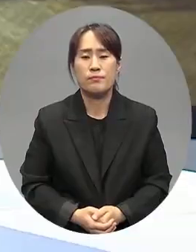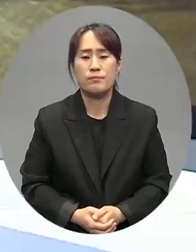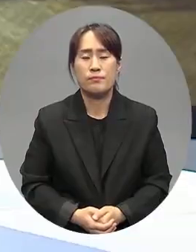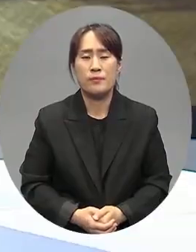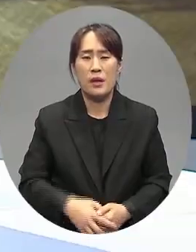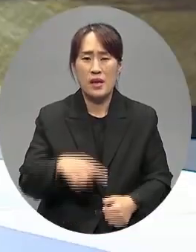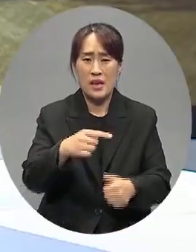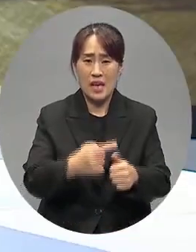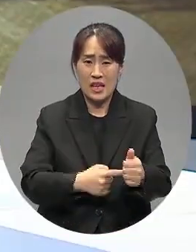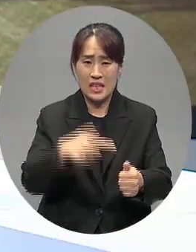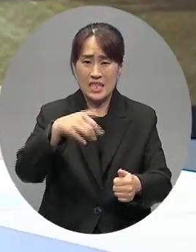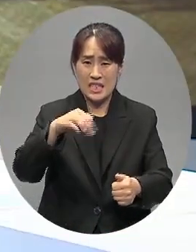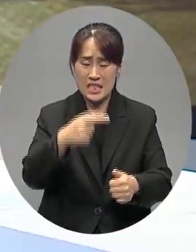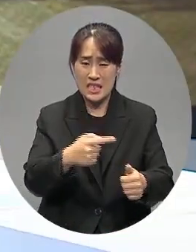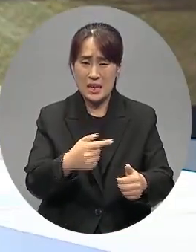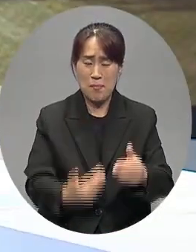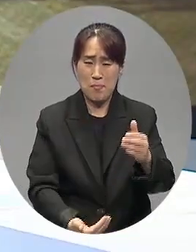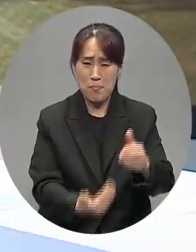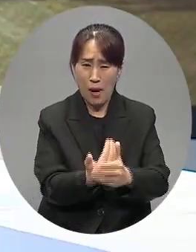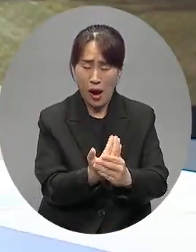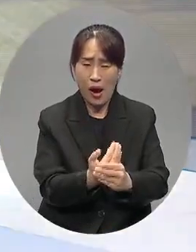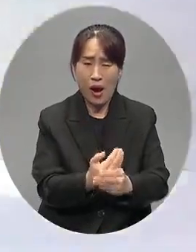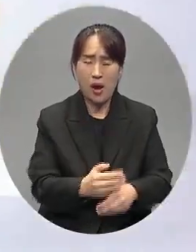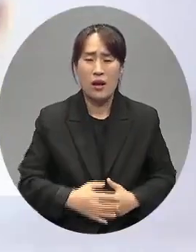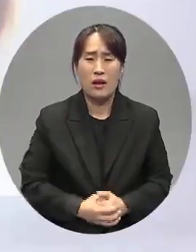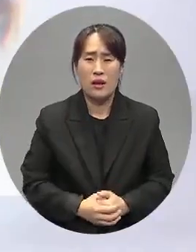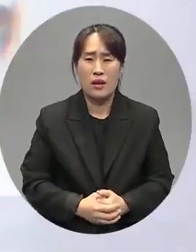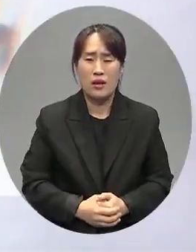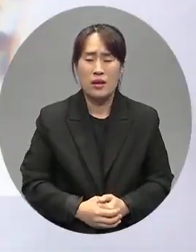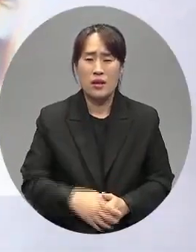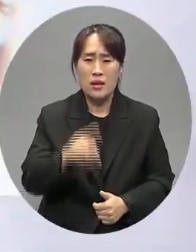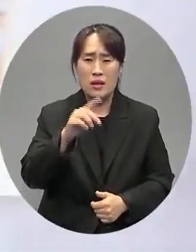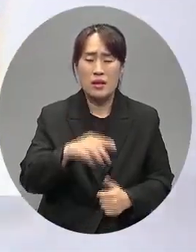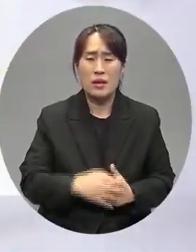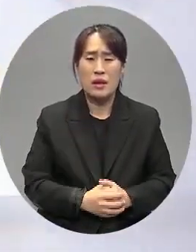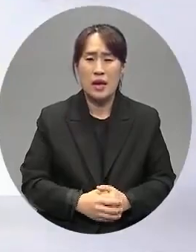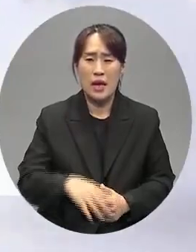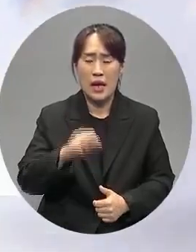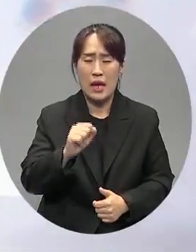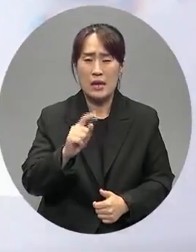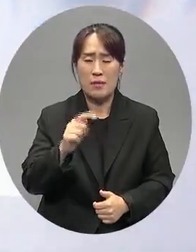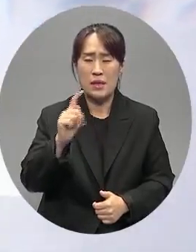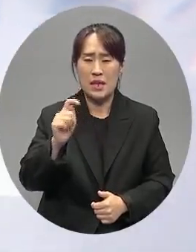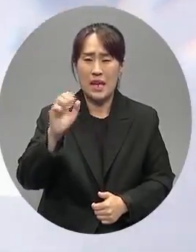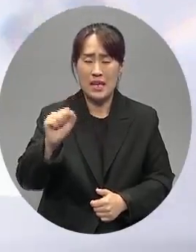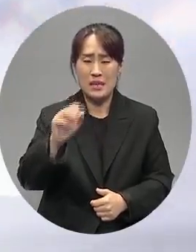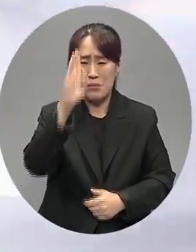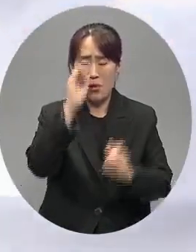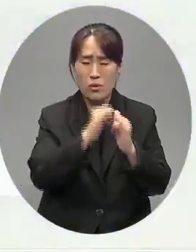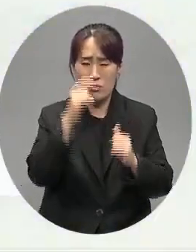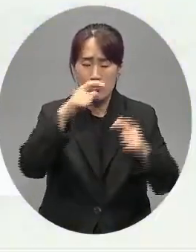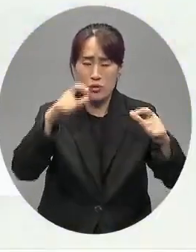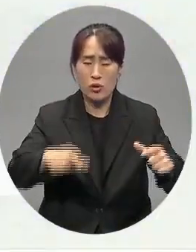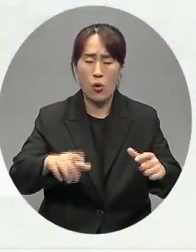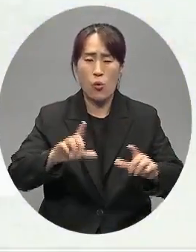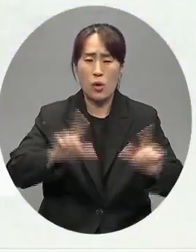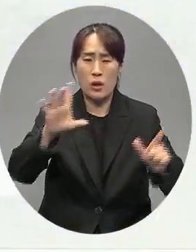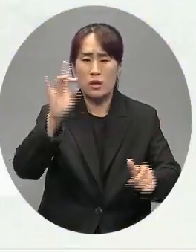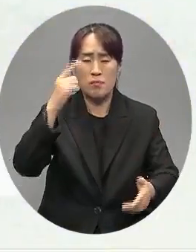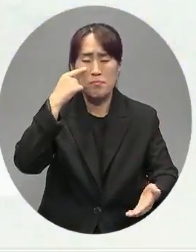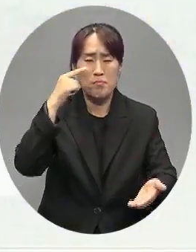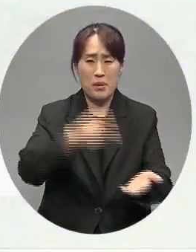야생 진드기에 물려 감염되는 중증 열성 혈소판 감소 증후군 sfts 환자가 충북에서 올해